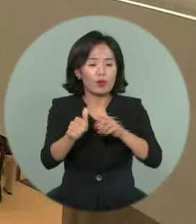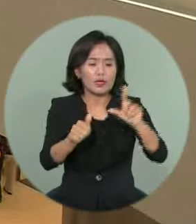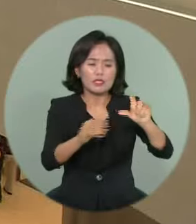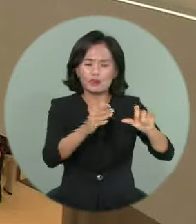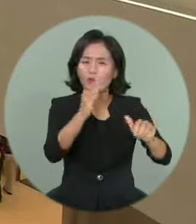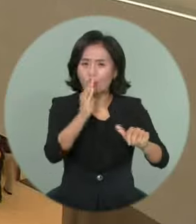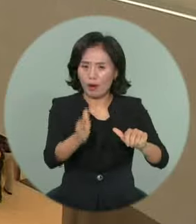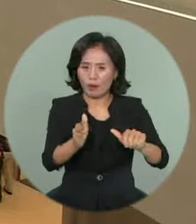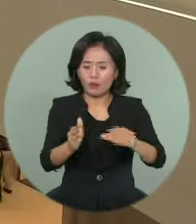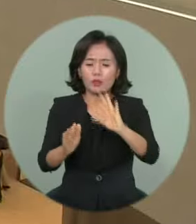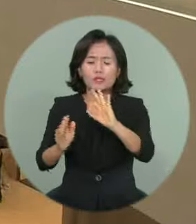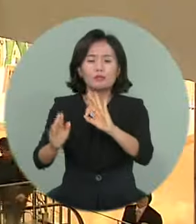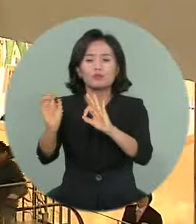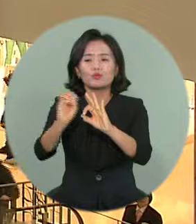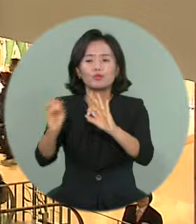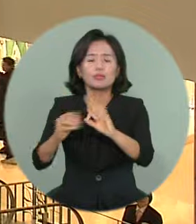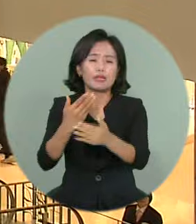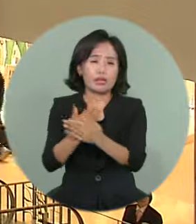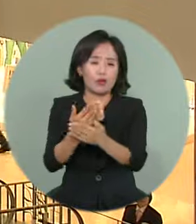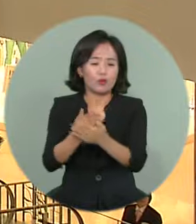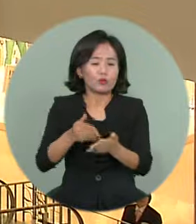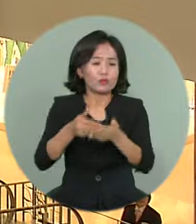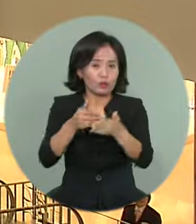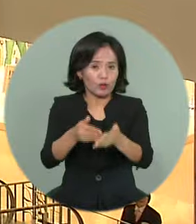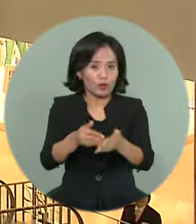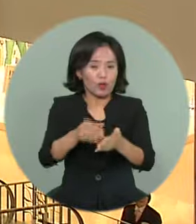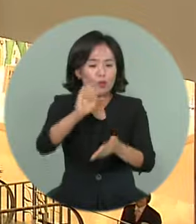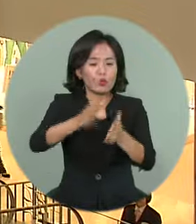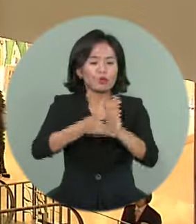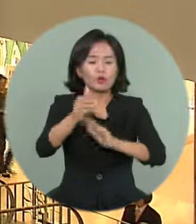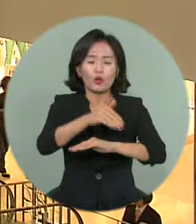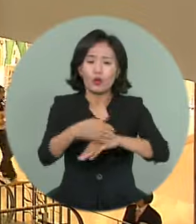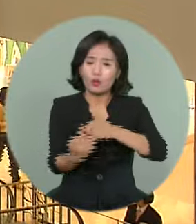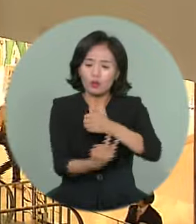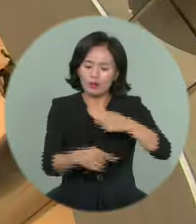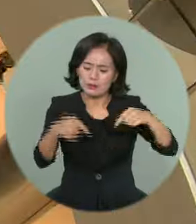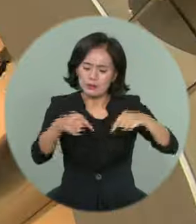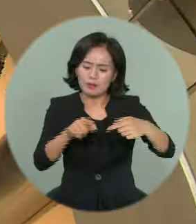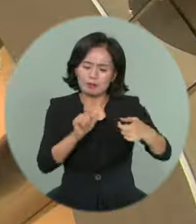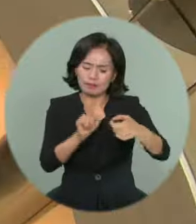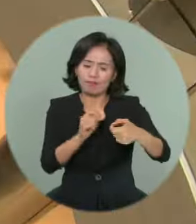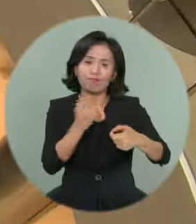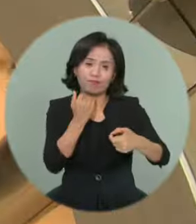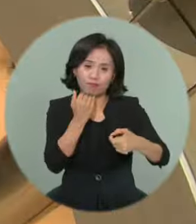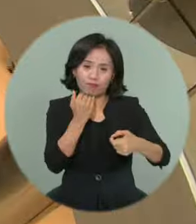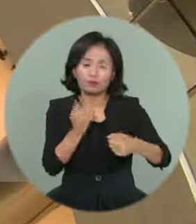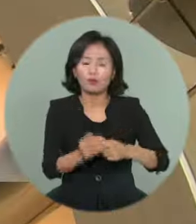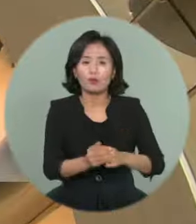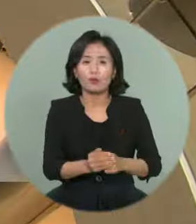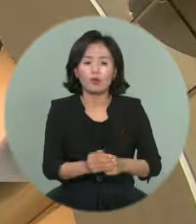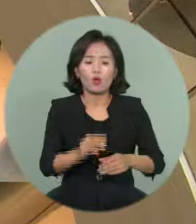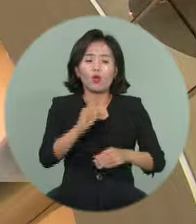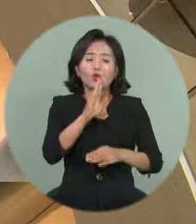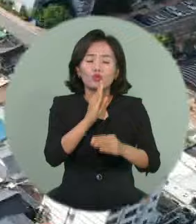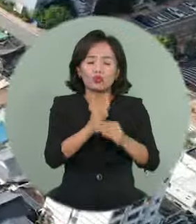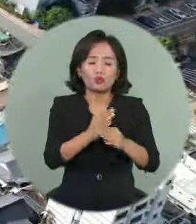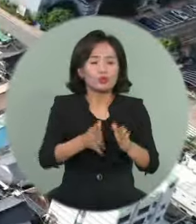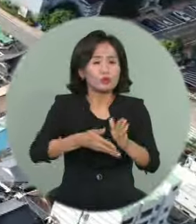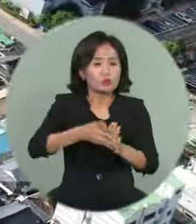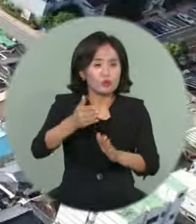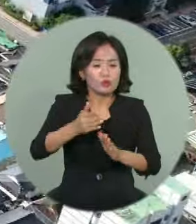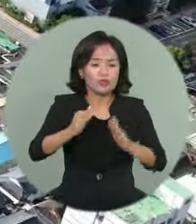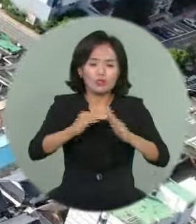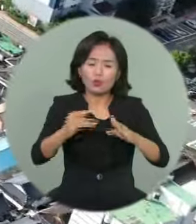해달라는 계획안을 광주시에 제출했고 도시계획 위원회에 심의를 앞두고 있습니다 원도심의 경우